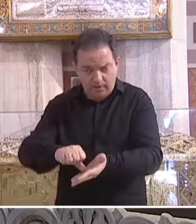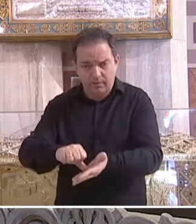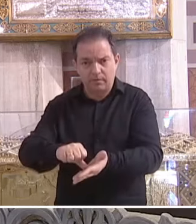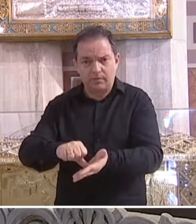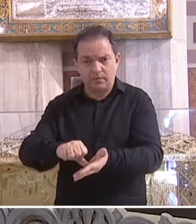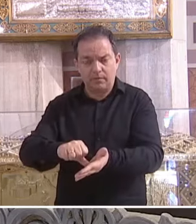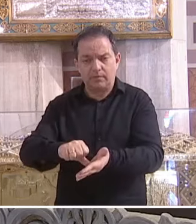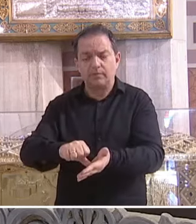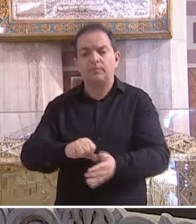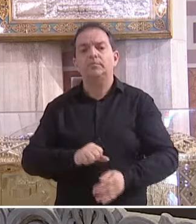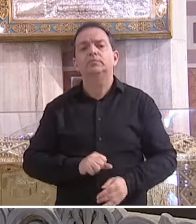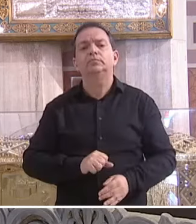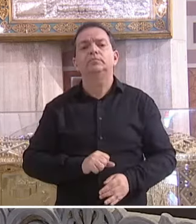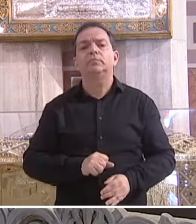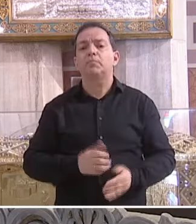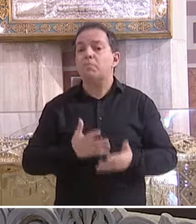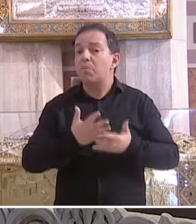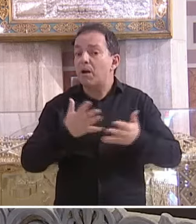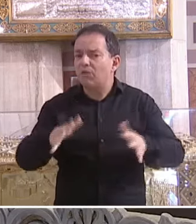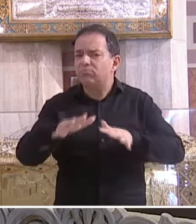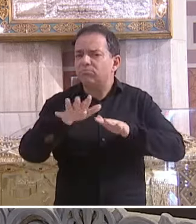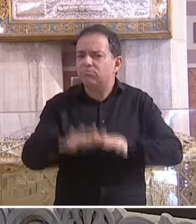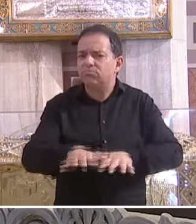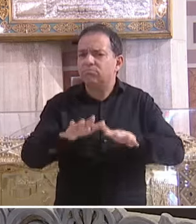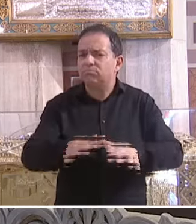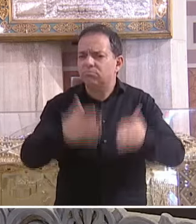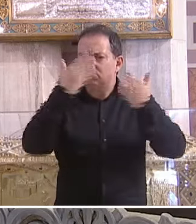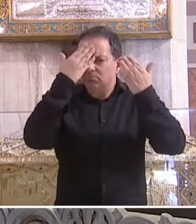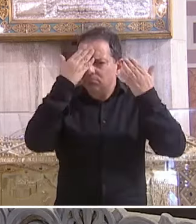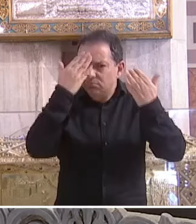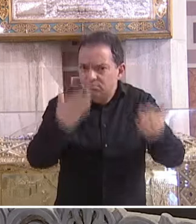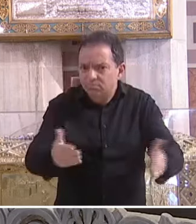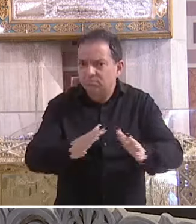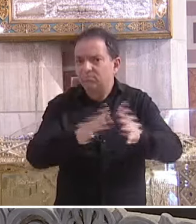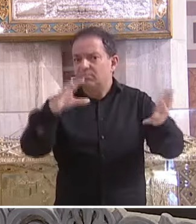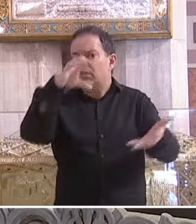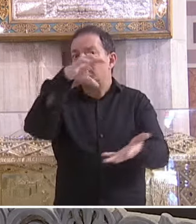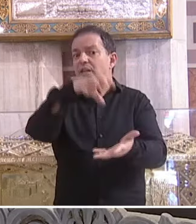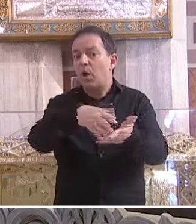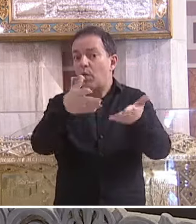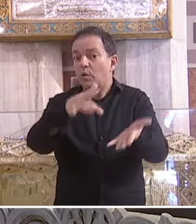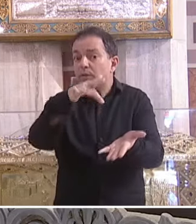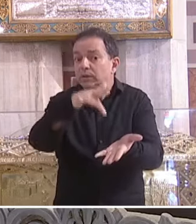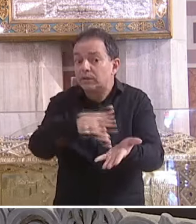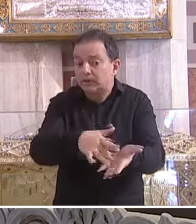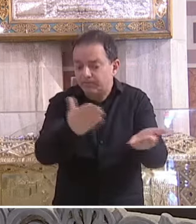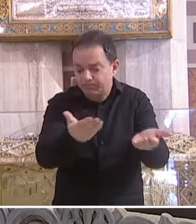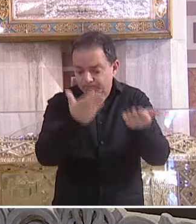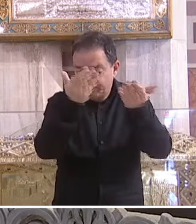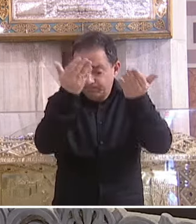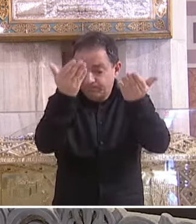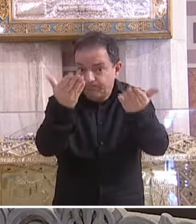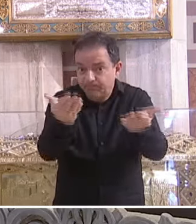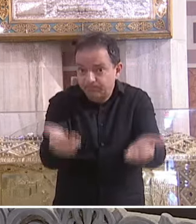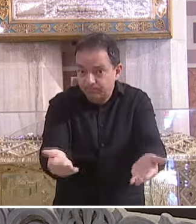και κατατέθηκε με μεγάλες τιμές στον πάνσεπτο Μητροπολιτικό Ναό μας,